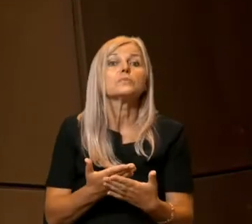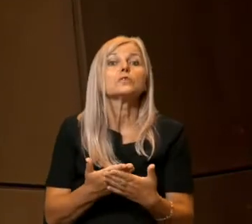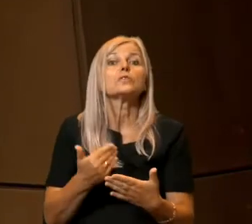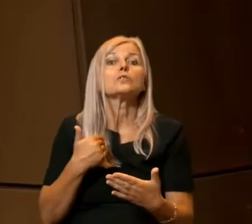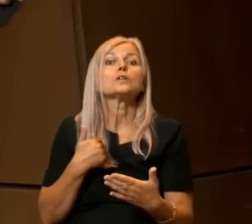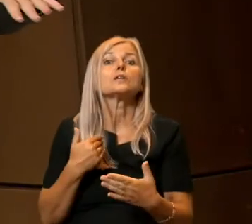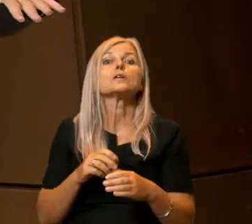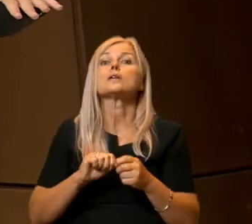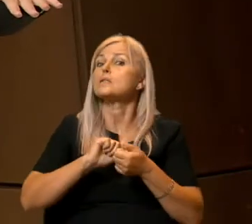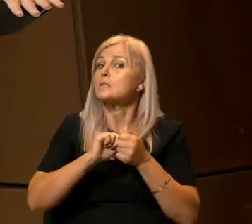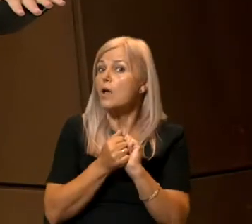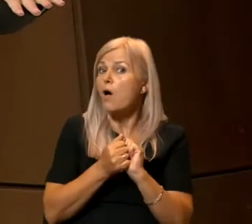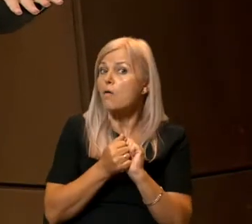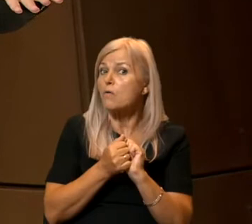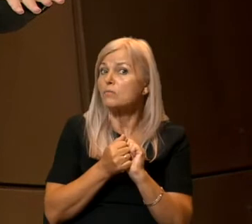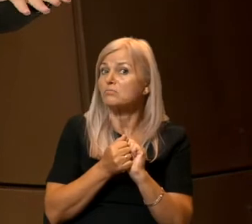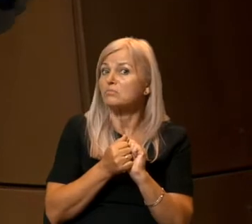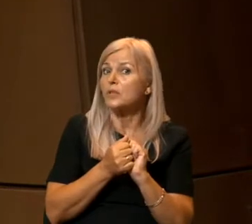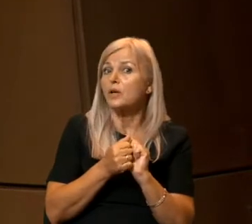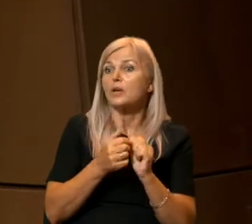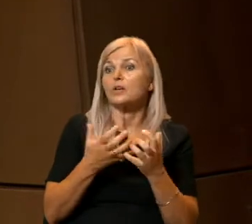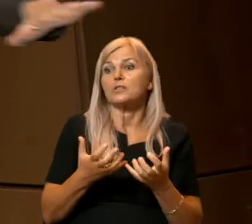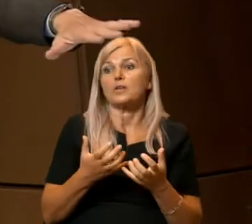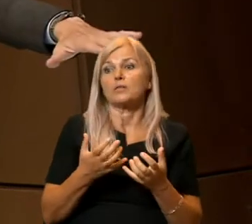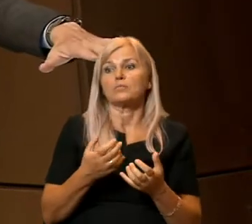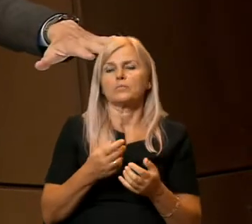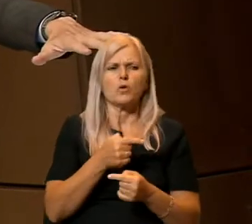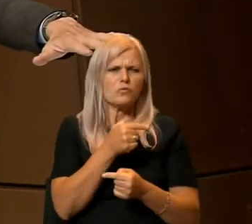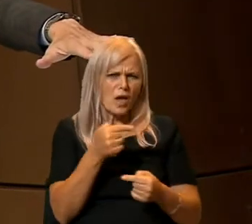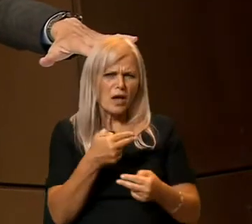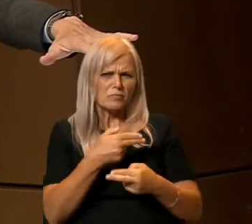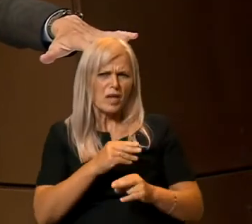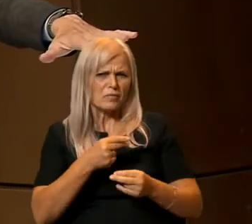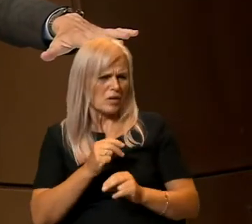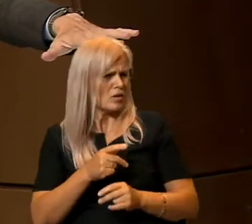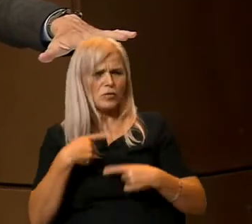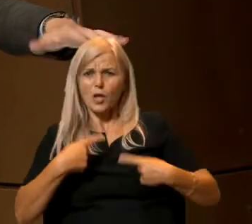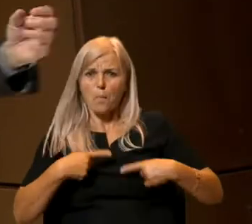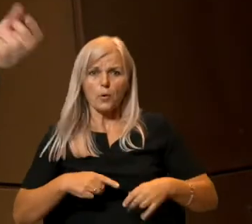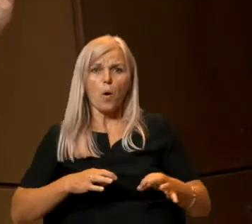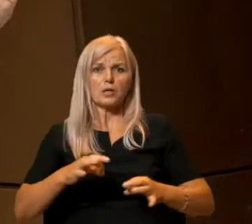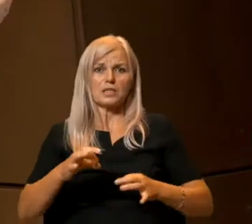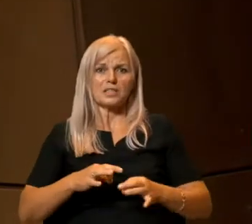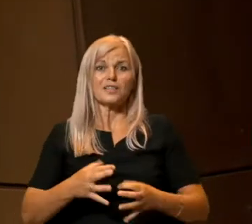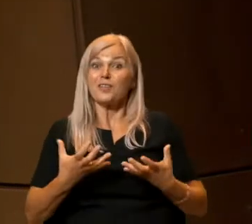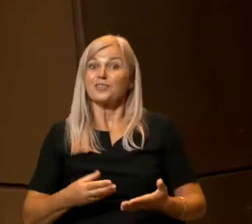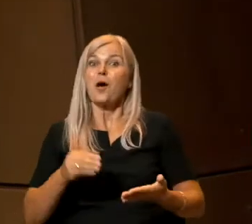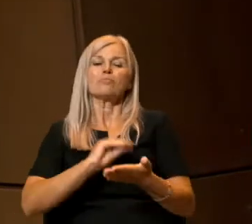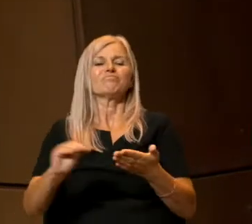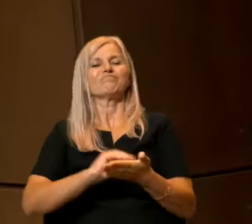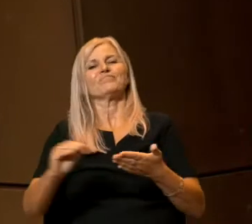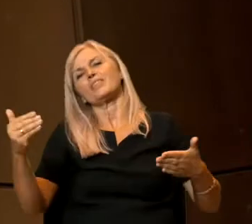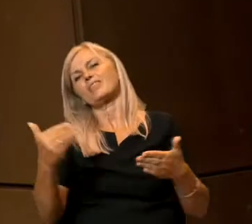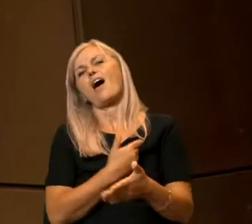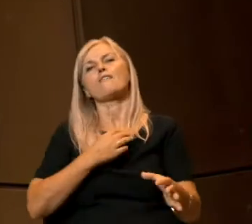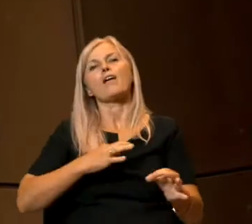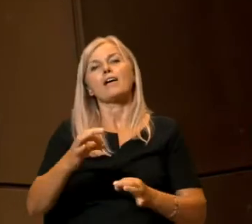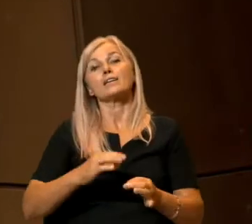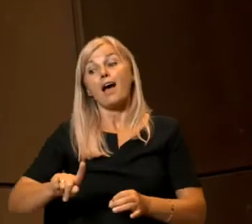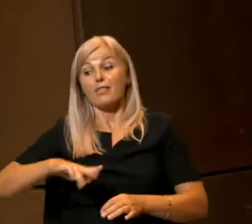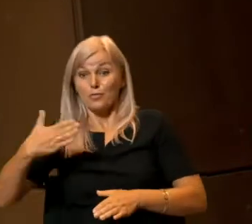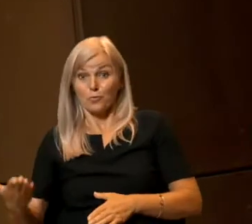są tacy, którzy chcą zupełnie zaprzeczać historii i napisać ją na nowo, a po drugiej stronie mamy